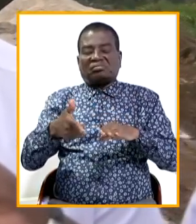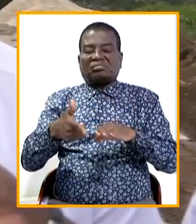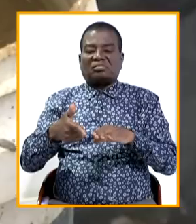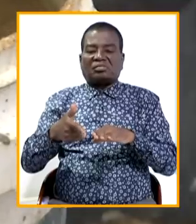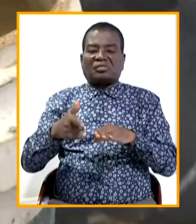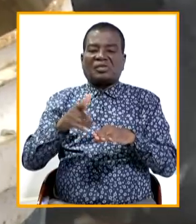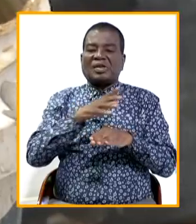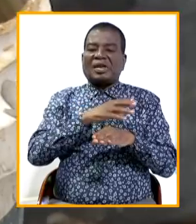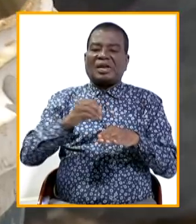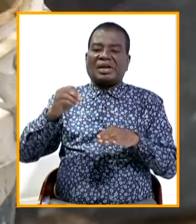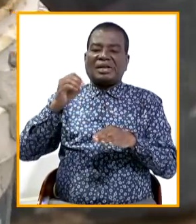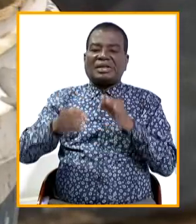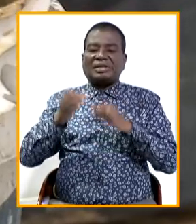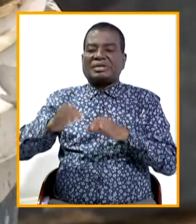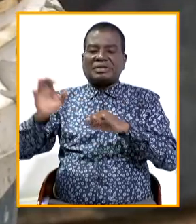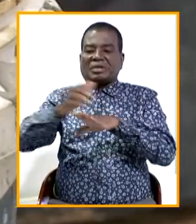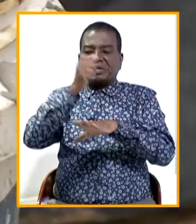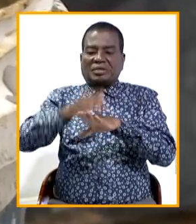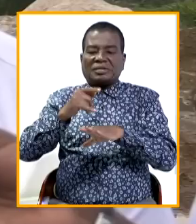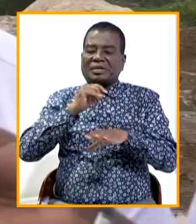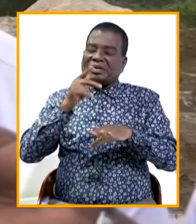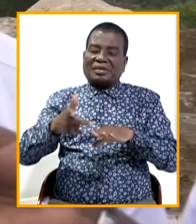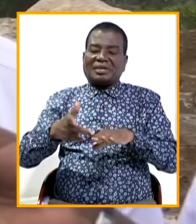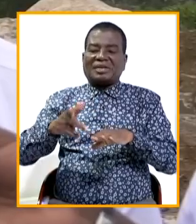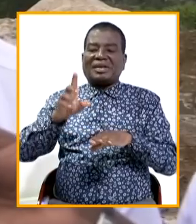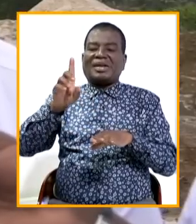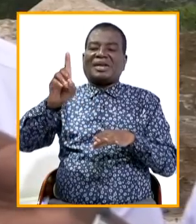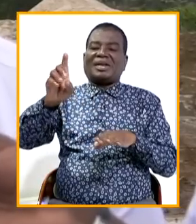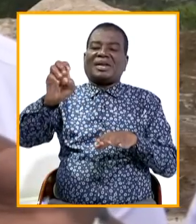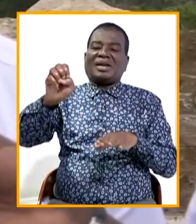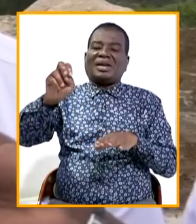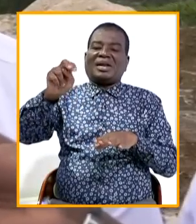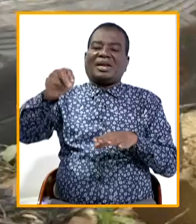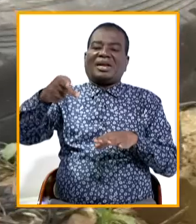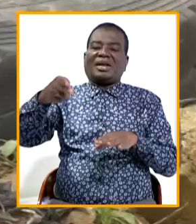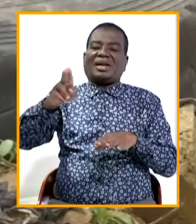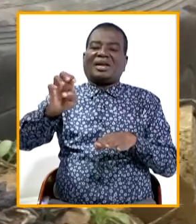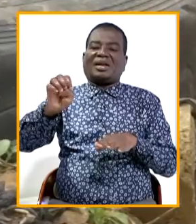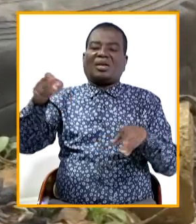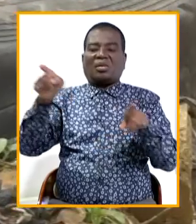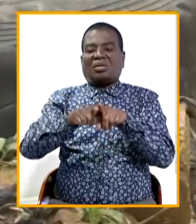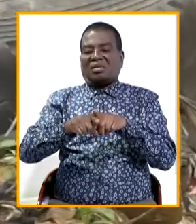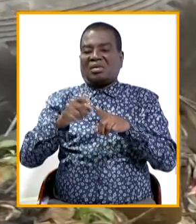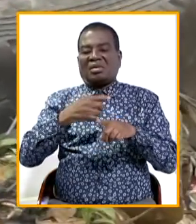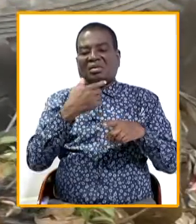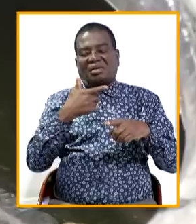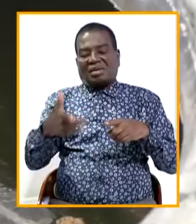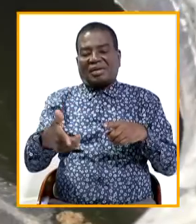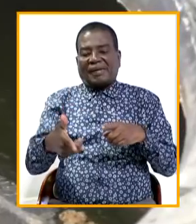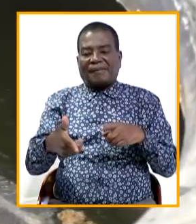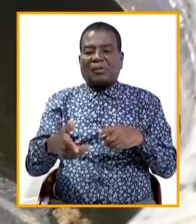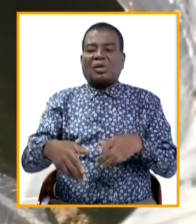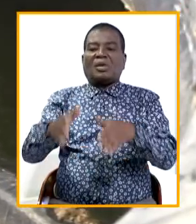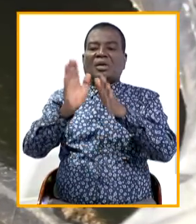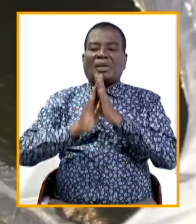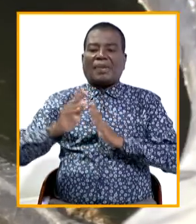la dengue n'existera pas, le paludisme n'existera pas. C'est tout simple. Donc on demande à la population d'éliminer tous ces endroits